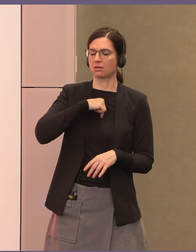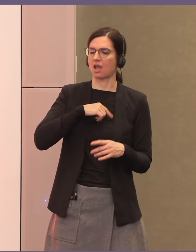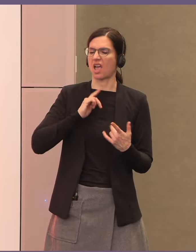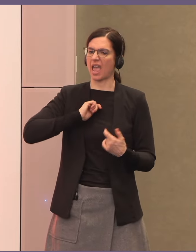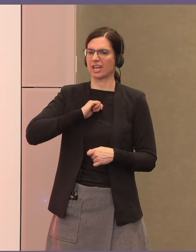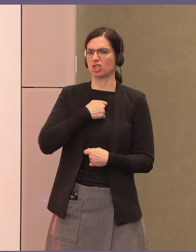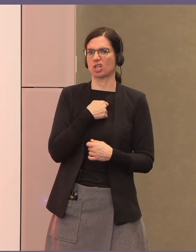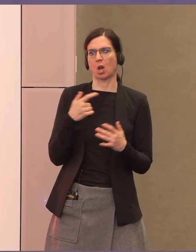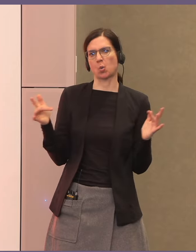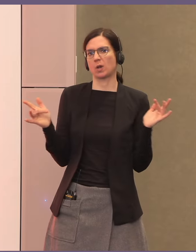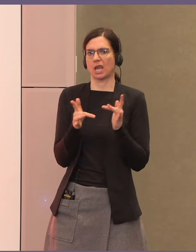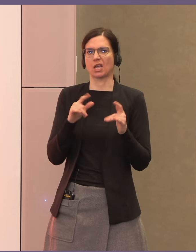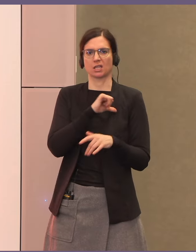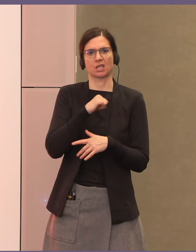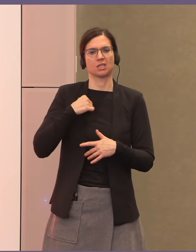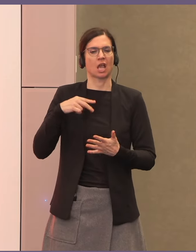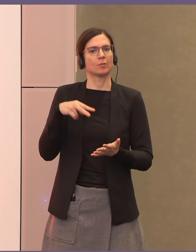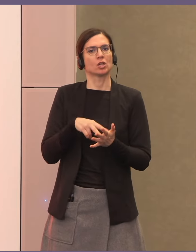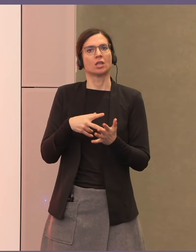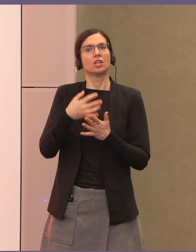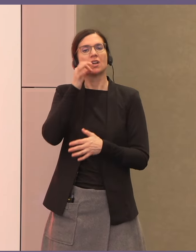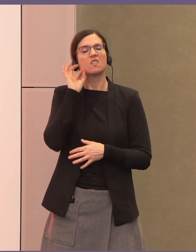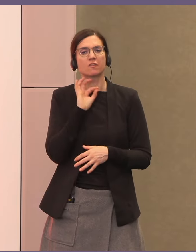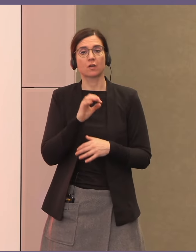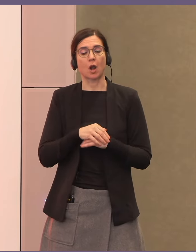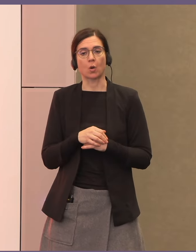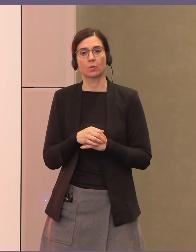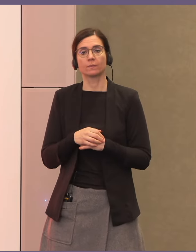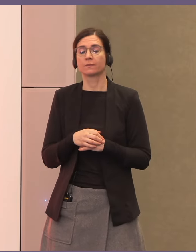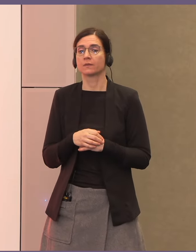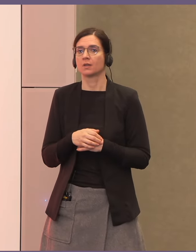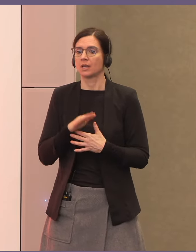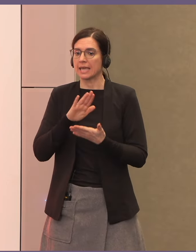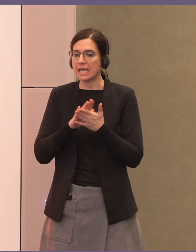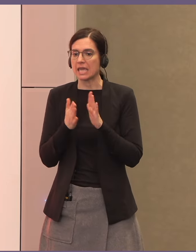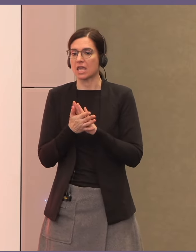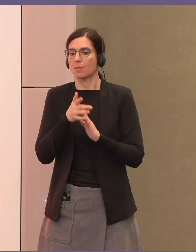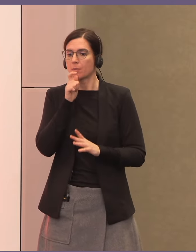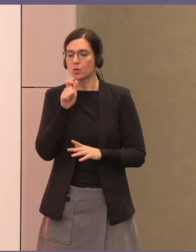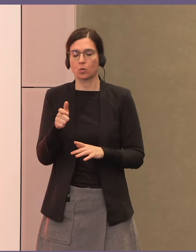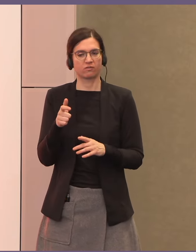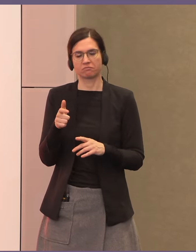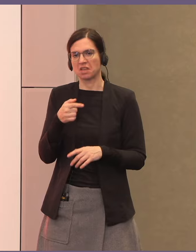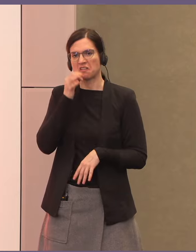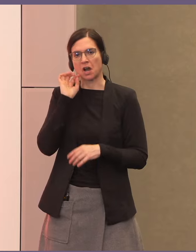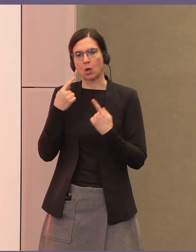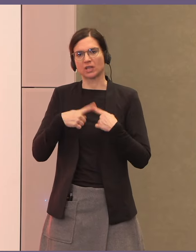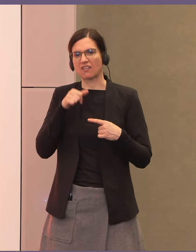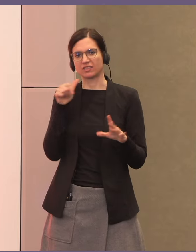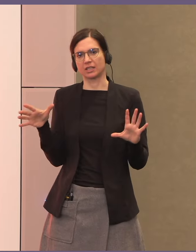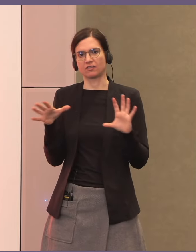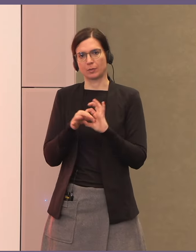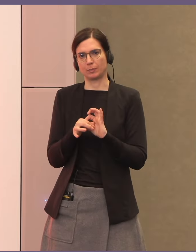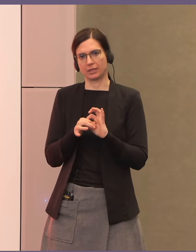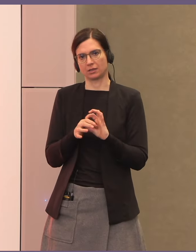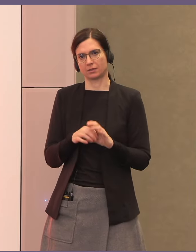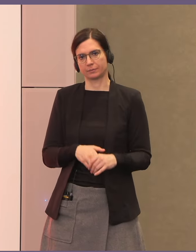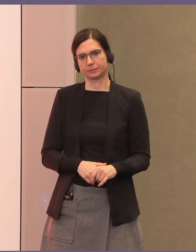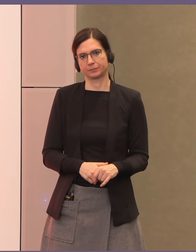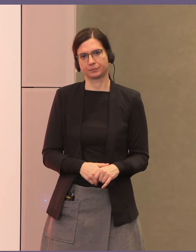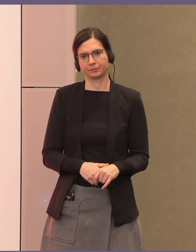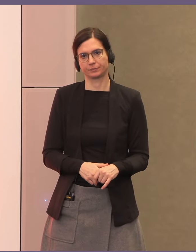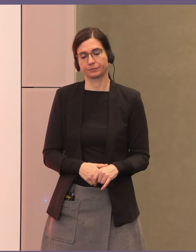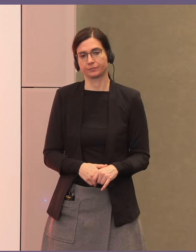die selbstständige Frau, die sich die Freiheit herausnahm, wie Männer Beruf und Ehe verbinden zu wollen, wie es die Historikerin Irene Bandhoff-Schöffmann